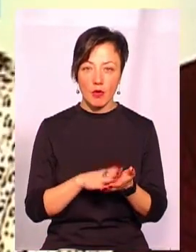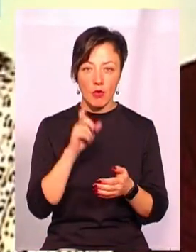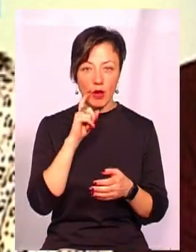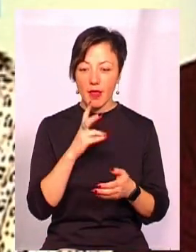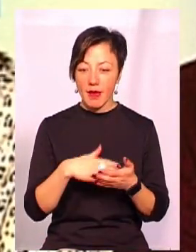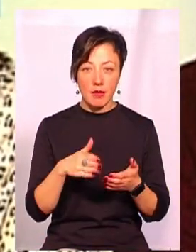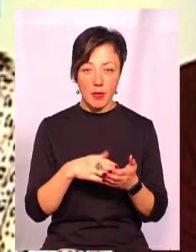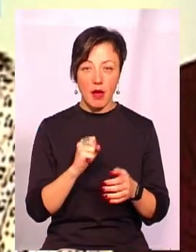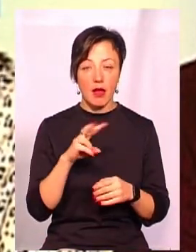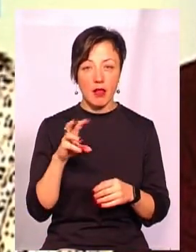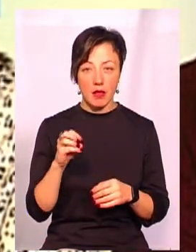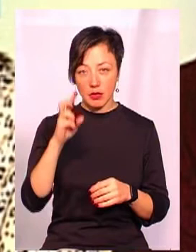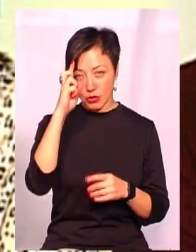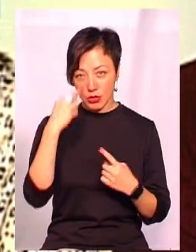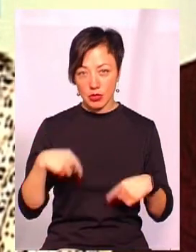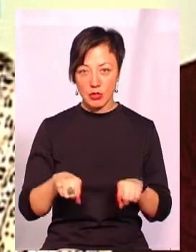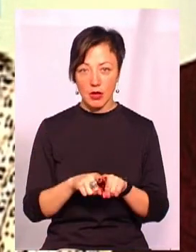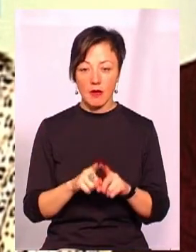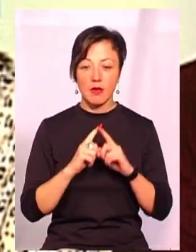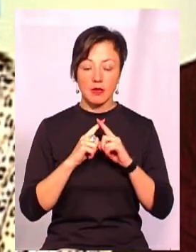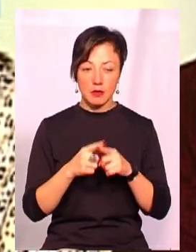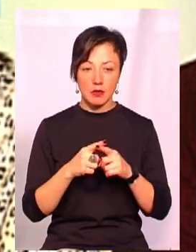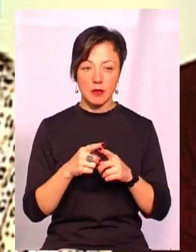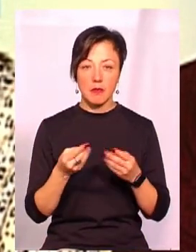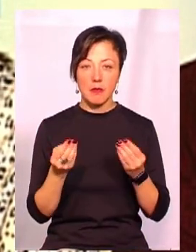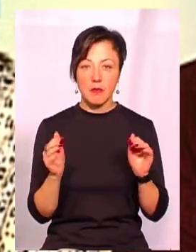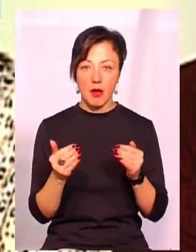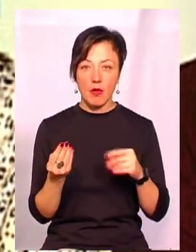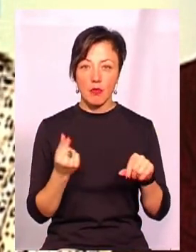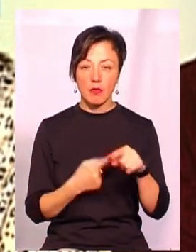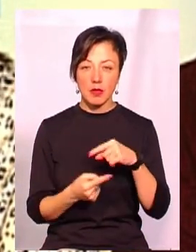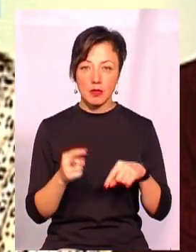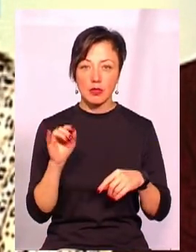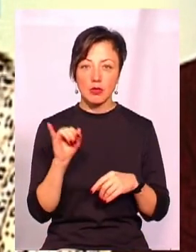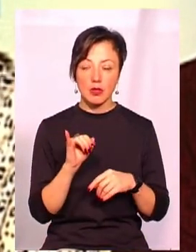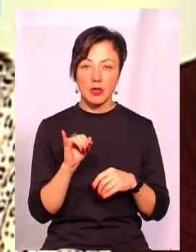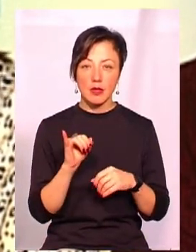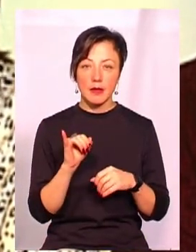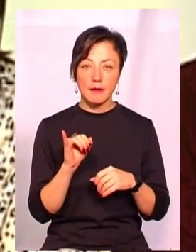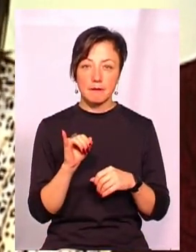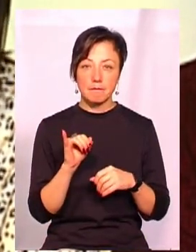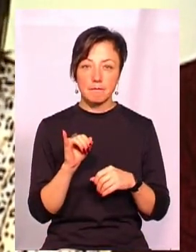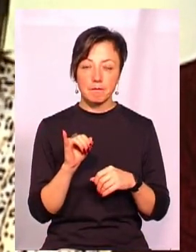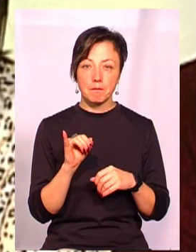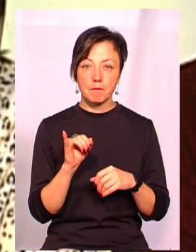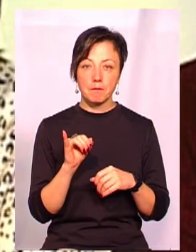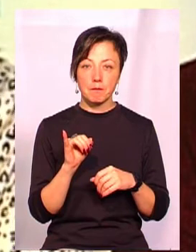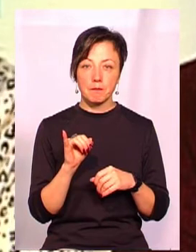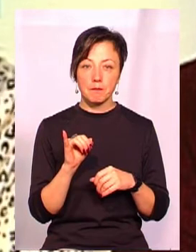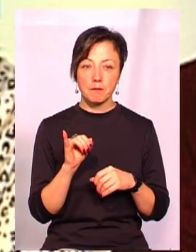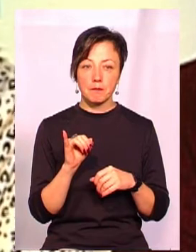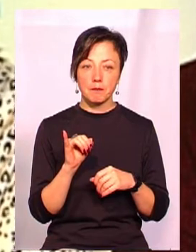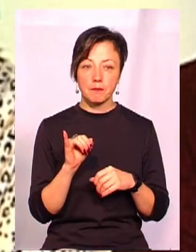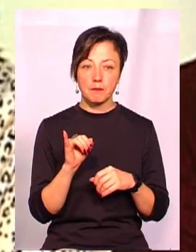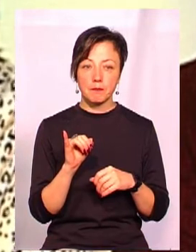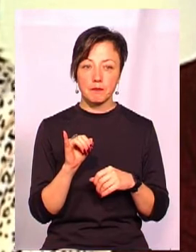але держава йде на зустріч малому бізнесу і, будемо сказати, не